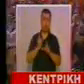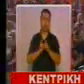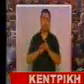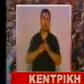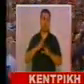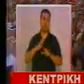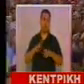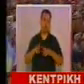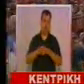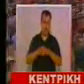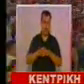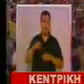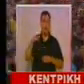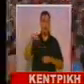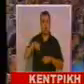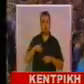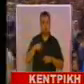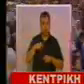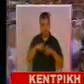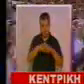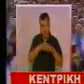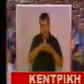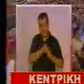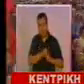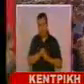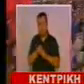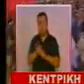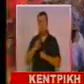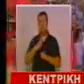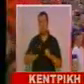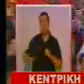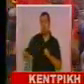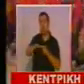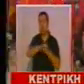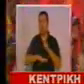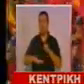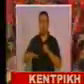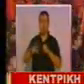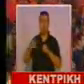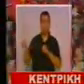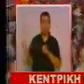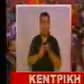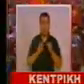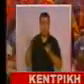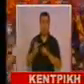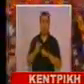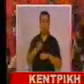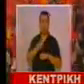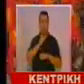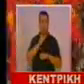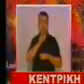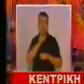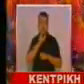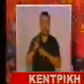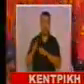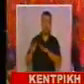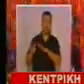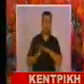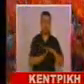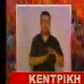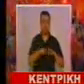Ελλάδας, στηριγμένο στο λαό, μπορεί να βάλει στο κοινωνικό και πολιτικό περιθώριο